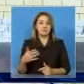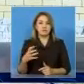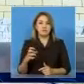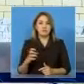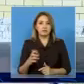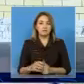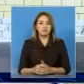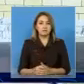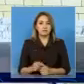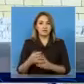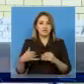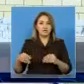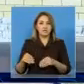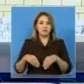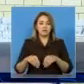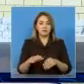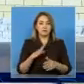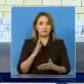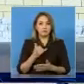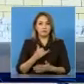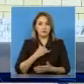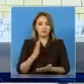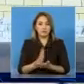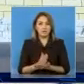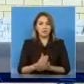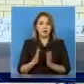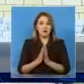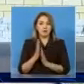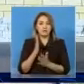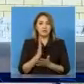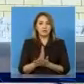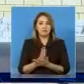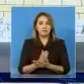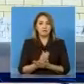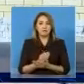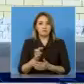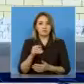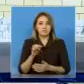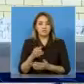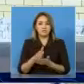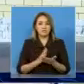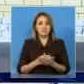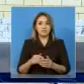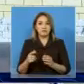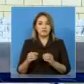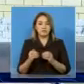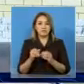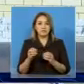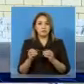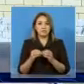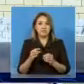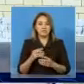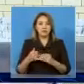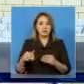3-3,5 гектара посевной площадь у нас. Средний урожай в этом году. Пшеница по 7, а ячмень был по 10.